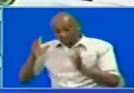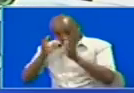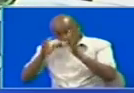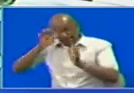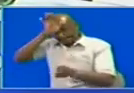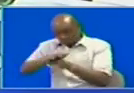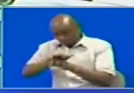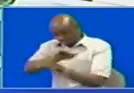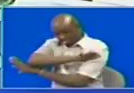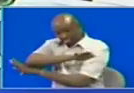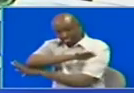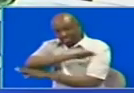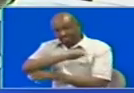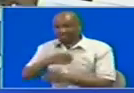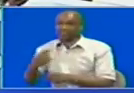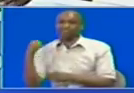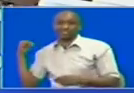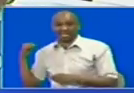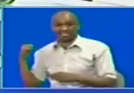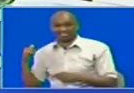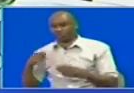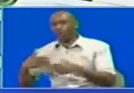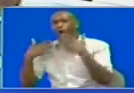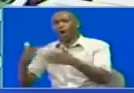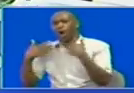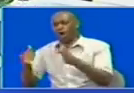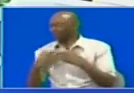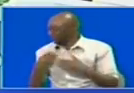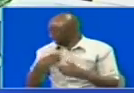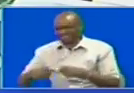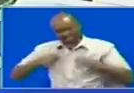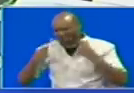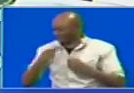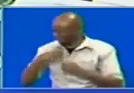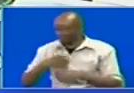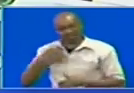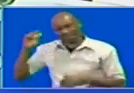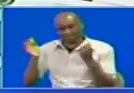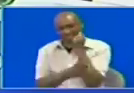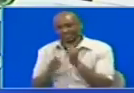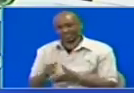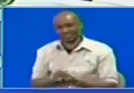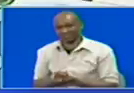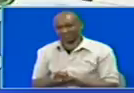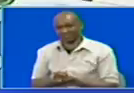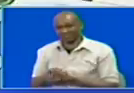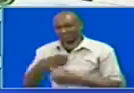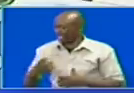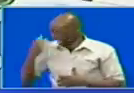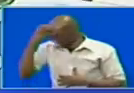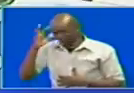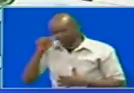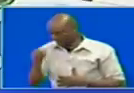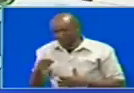mashemeji akaukalia na akausukuma. Ilikuwa uchungu kwa mashabiki. Kweli. Walikasirika, hata mimi mwenyewe